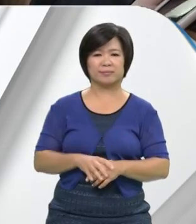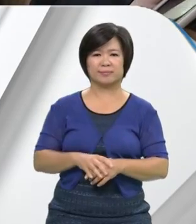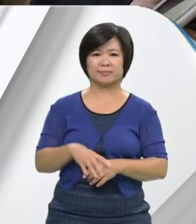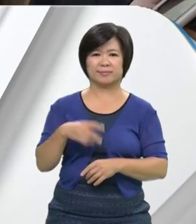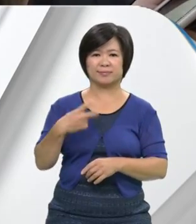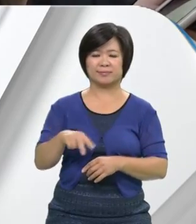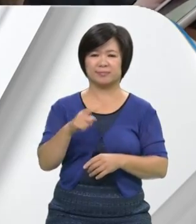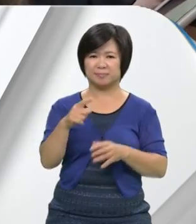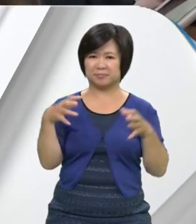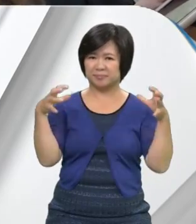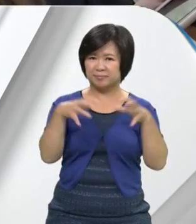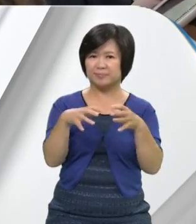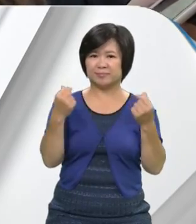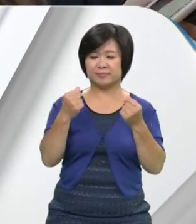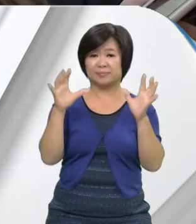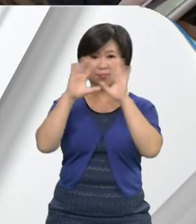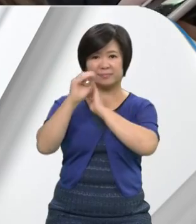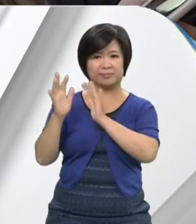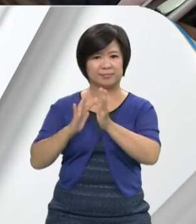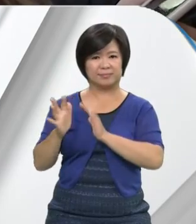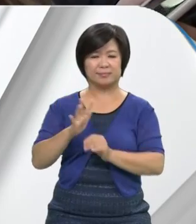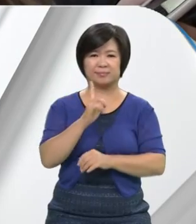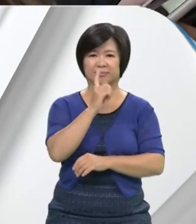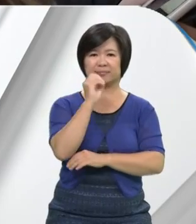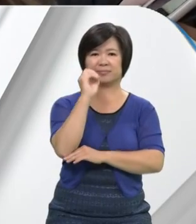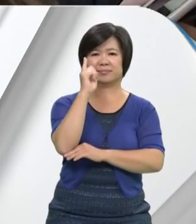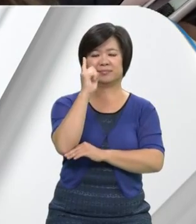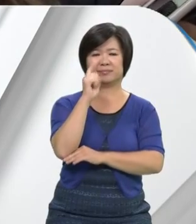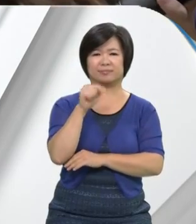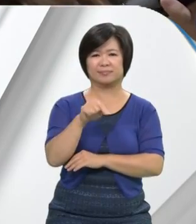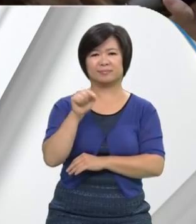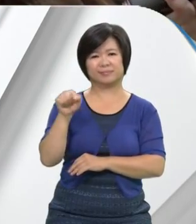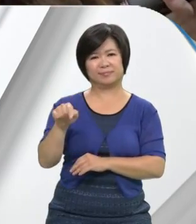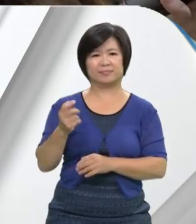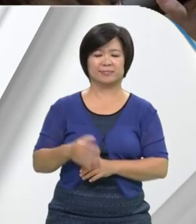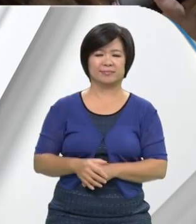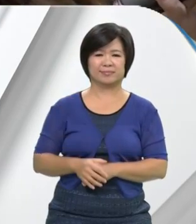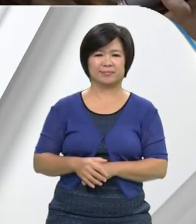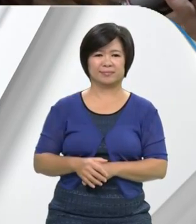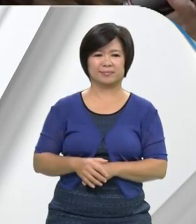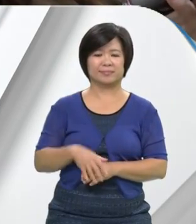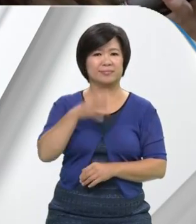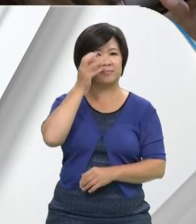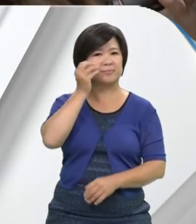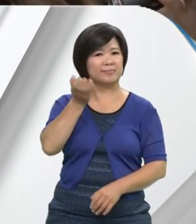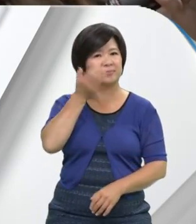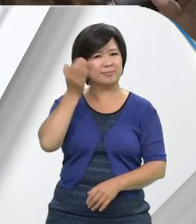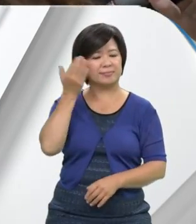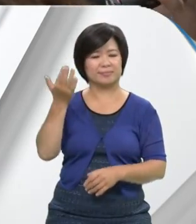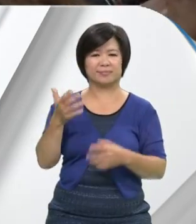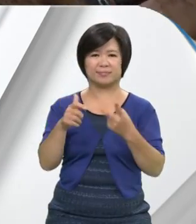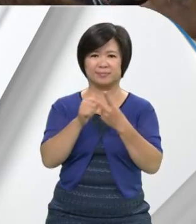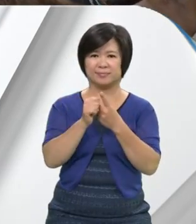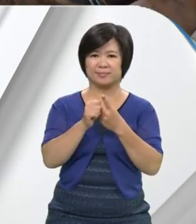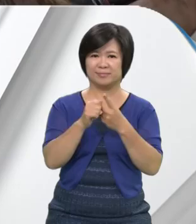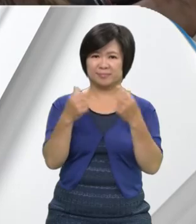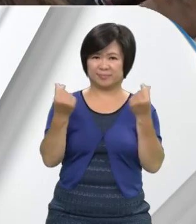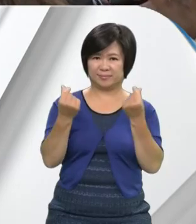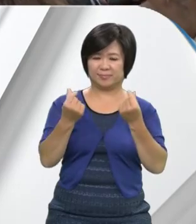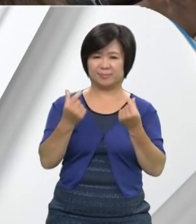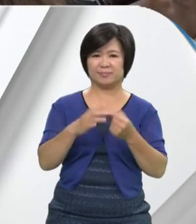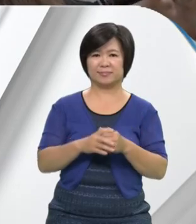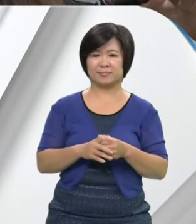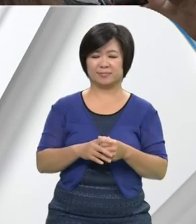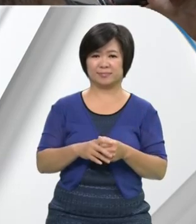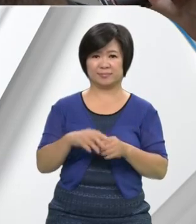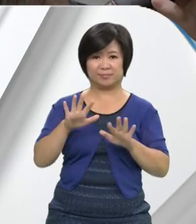就会集中在夜市啊，或者是101大楼这些地方， 包括了观光旅游啦哈，还有包括了像